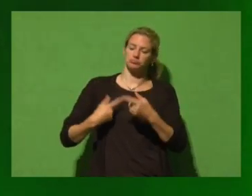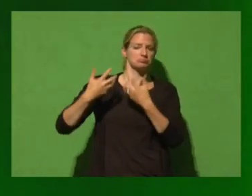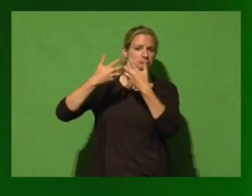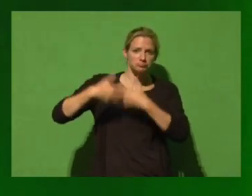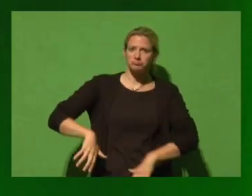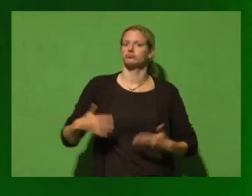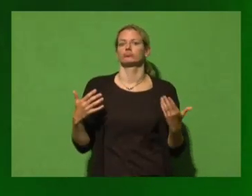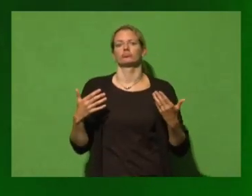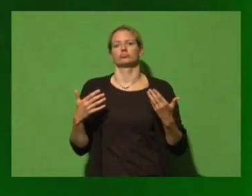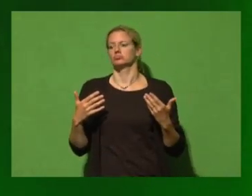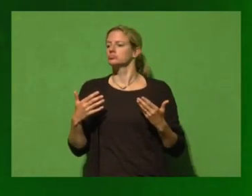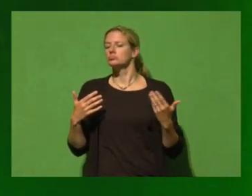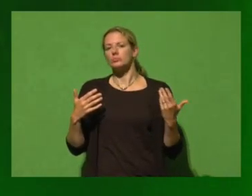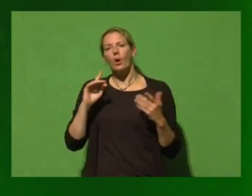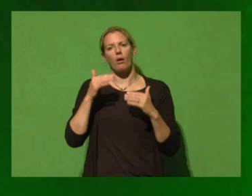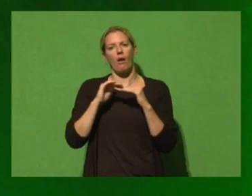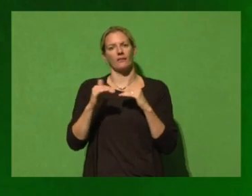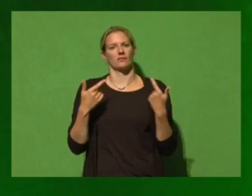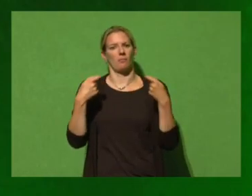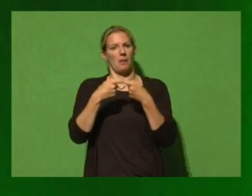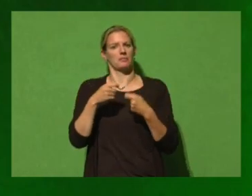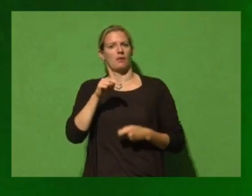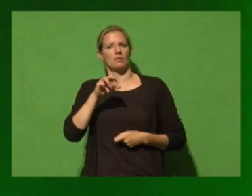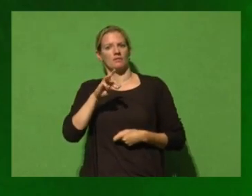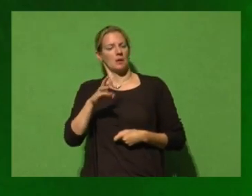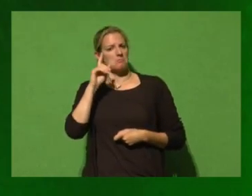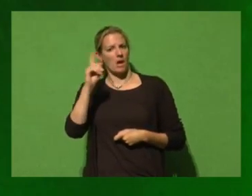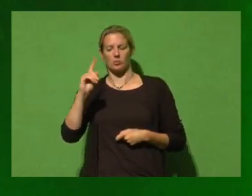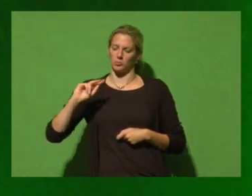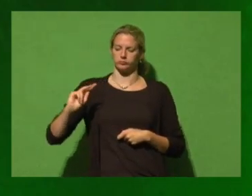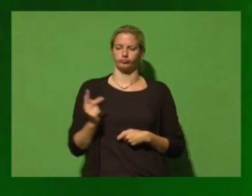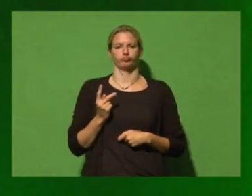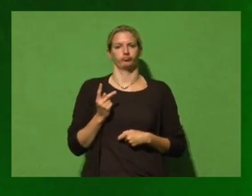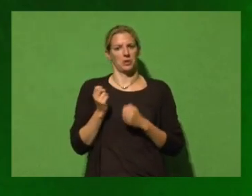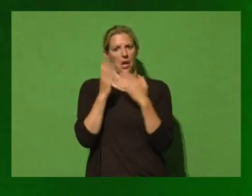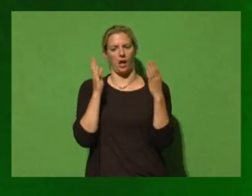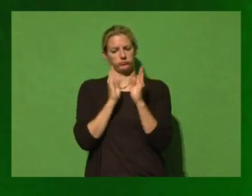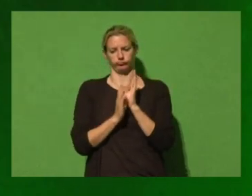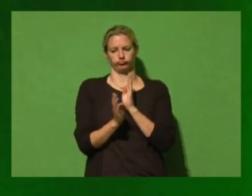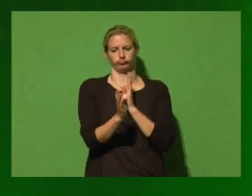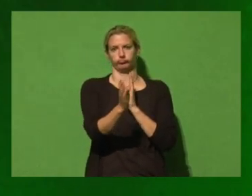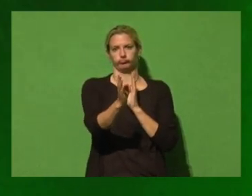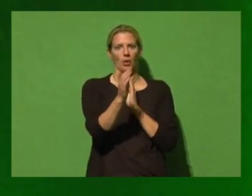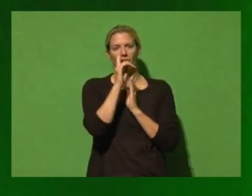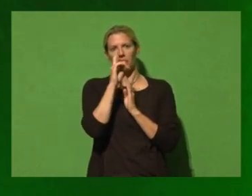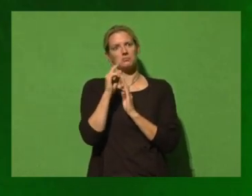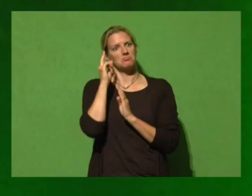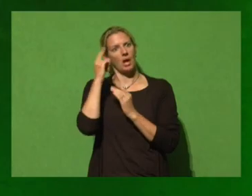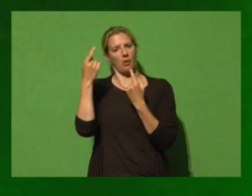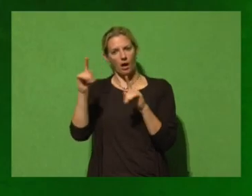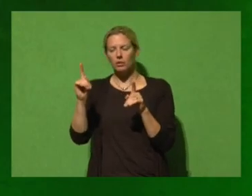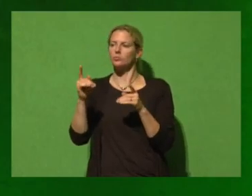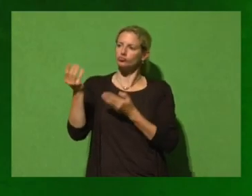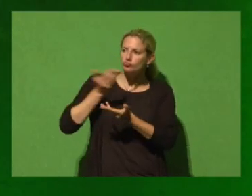auch immer eine klare Linie für den Landesverband NRW. Und wenn wir mal keine klare Linie hatten, konnten wir im Diskurs immer das klären, was wir